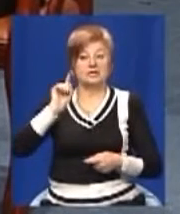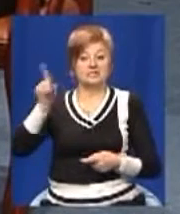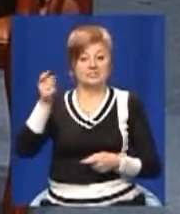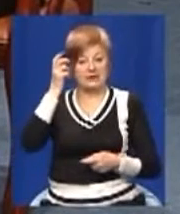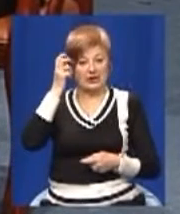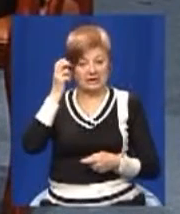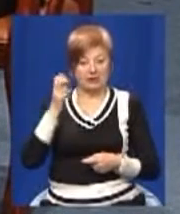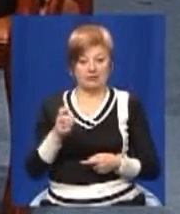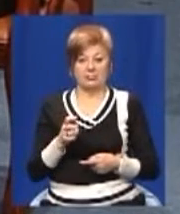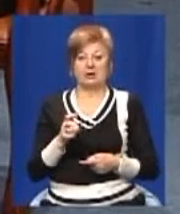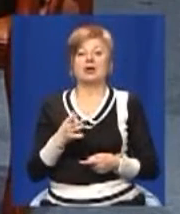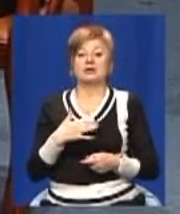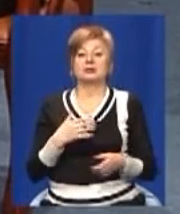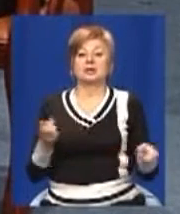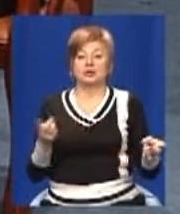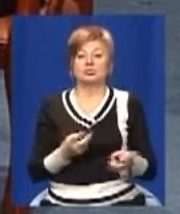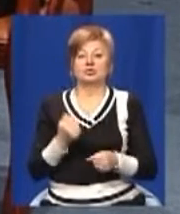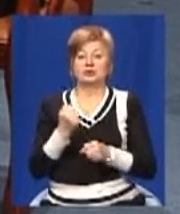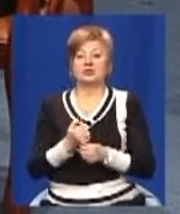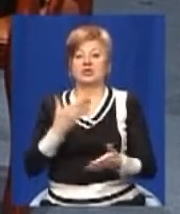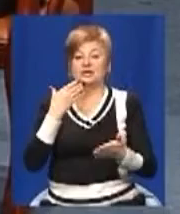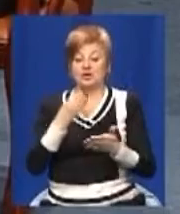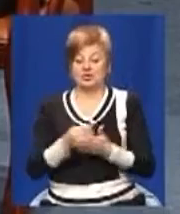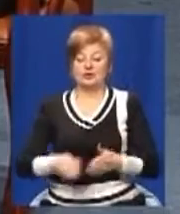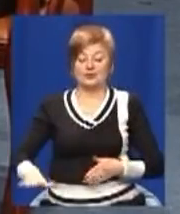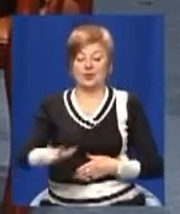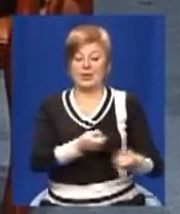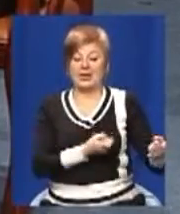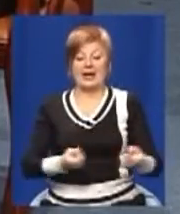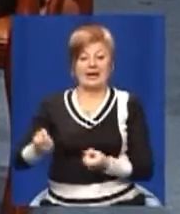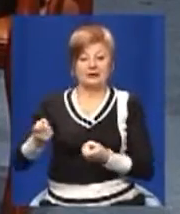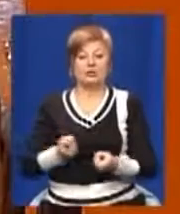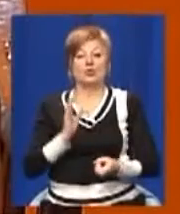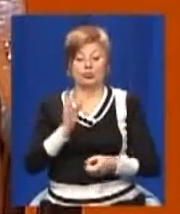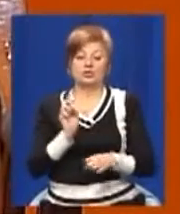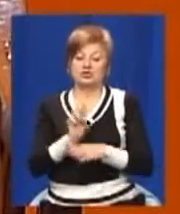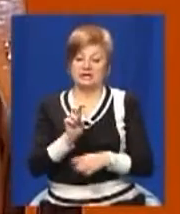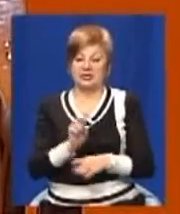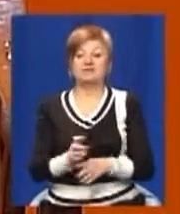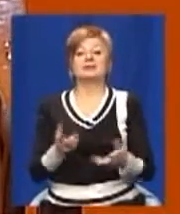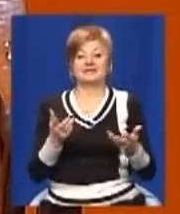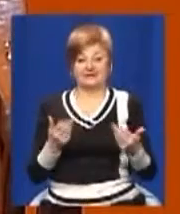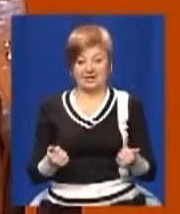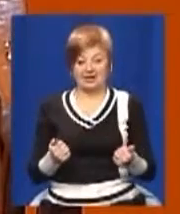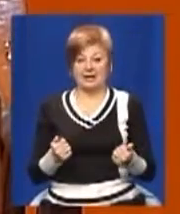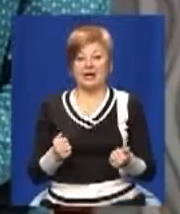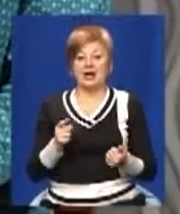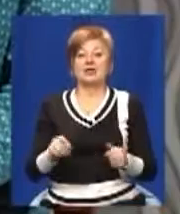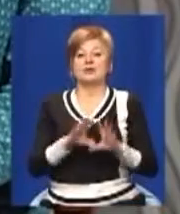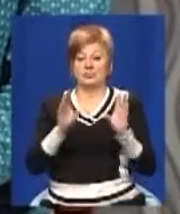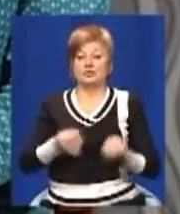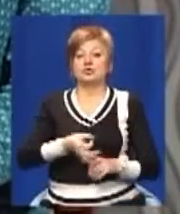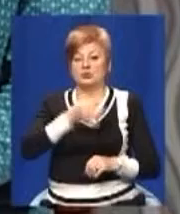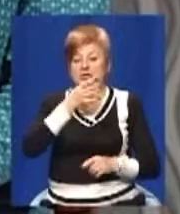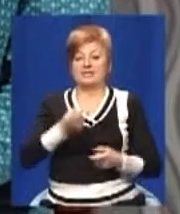Києві. Тож нам треба робити власний каток у Запоріжжі, так? І ти будеш його відвідувати. Так. А тобі взагалі